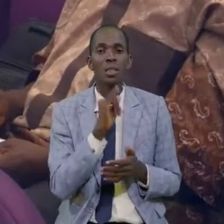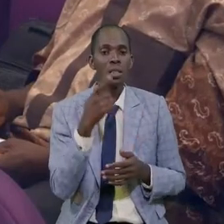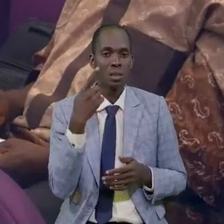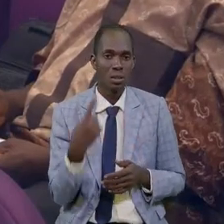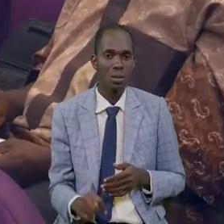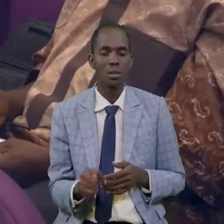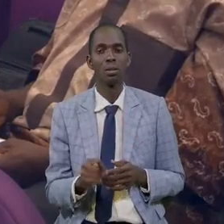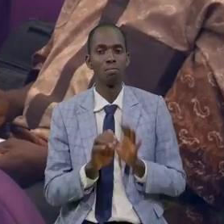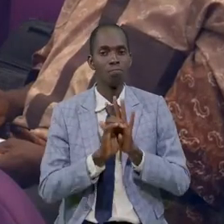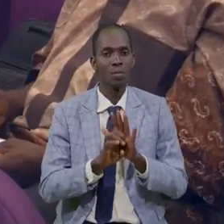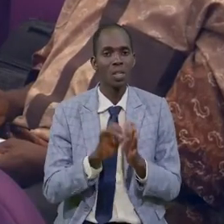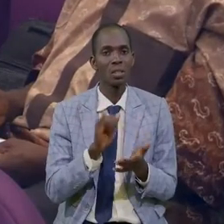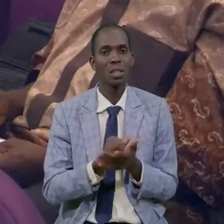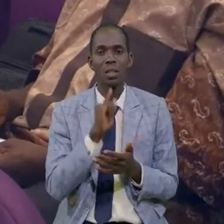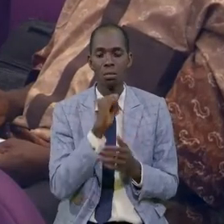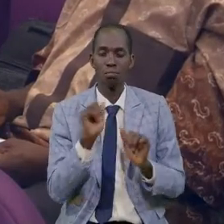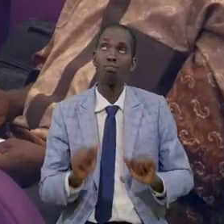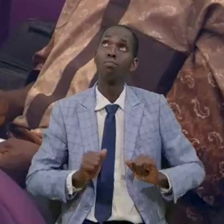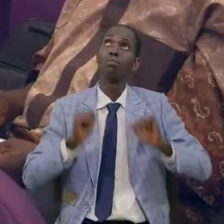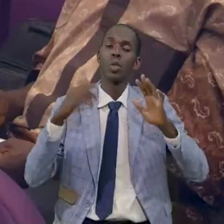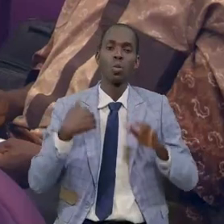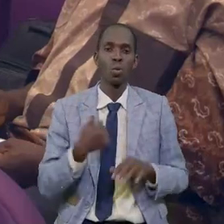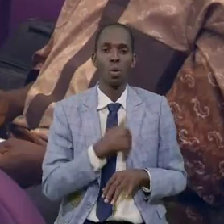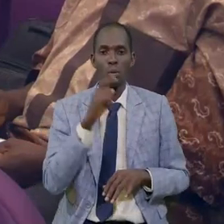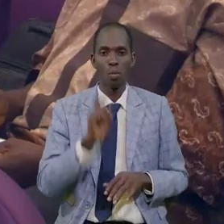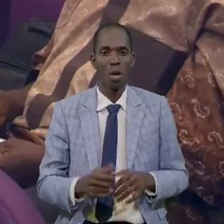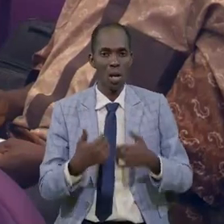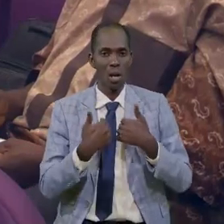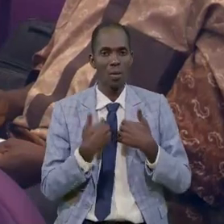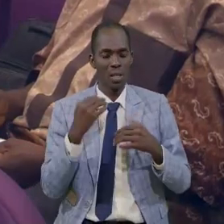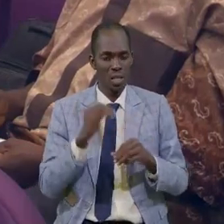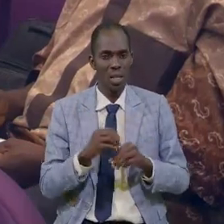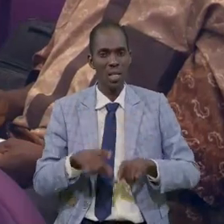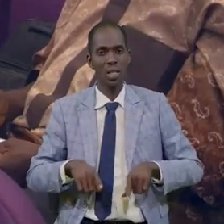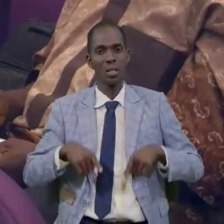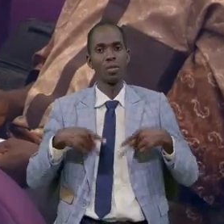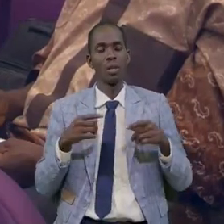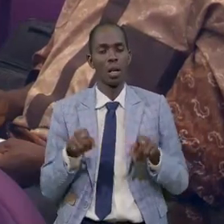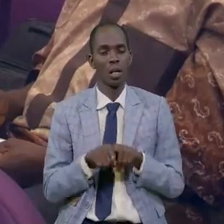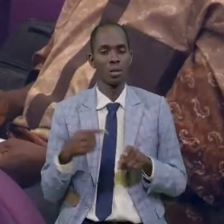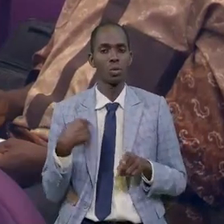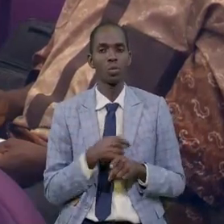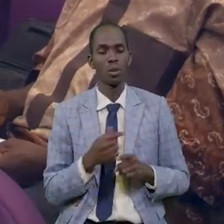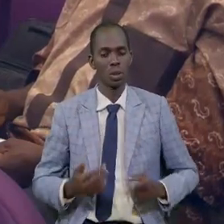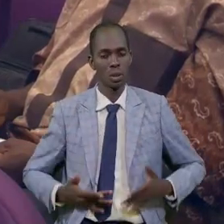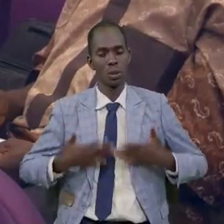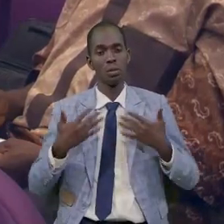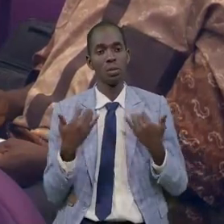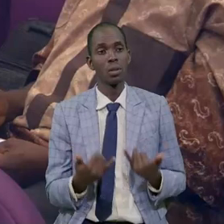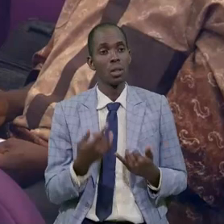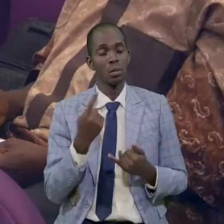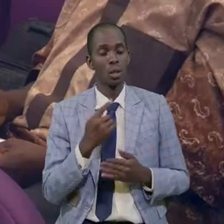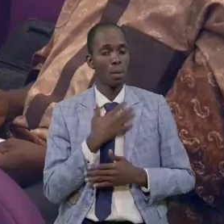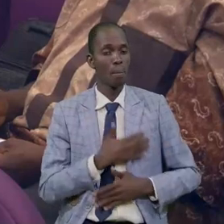l'objectif, c'est le modèle, c'est l'engagement, la consécration que nous devons avoir en menant la vie qu'on mène, la vie, le